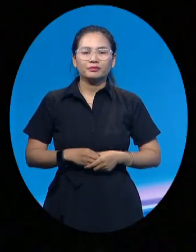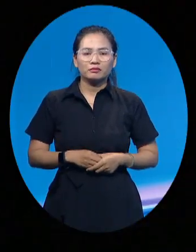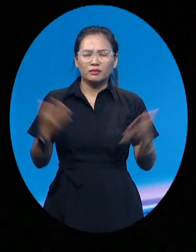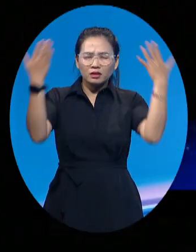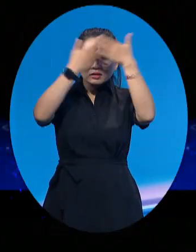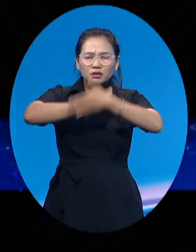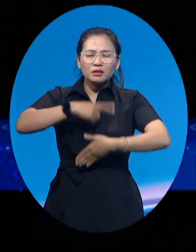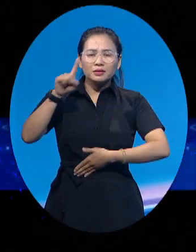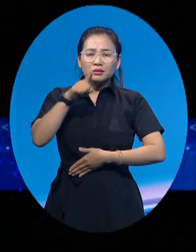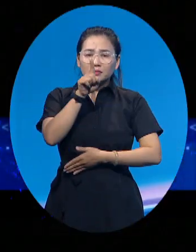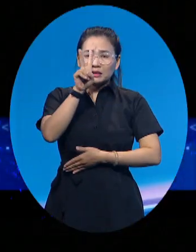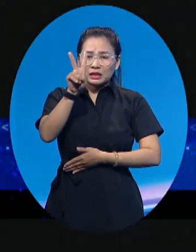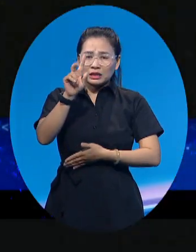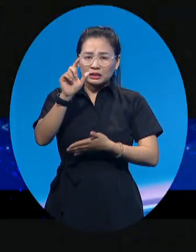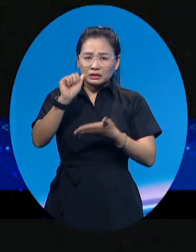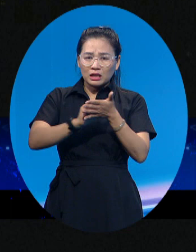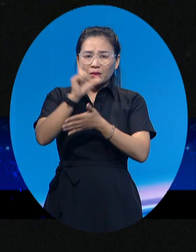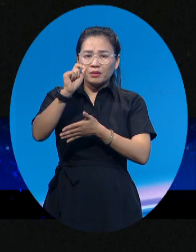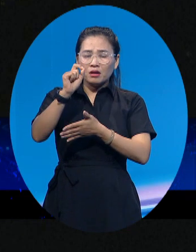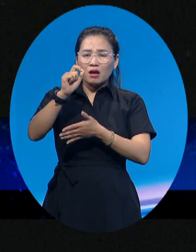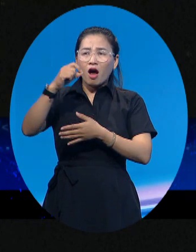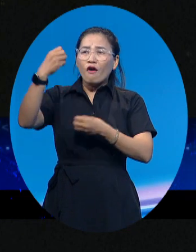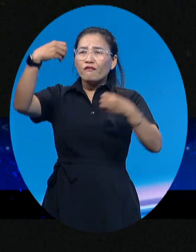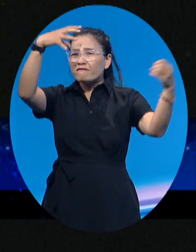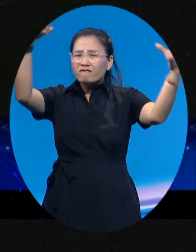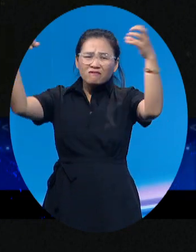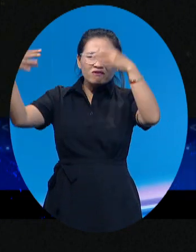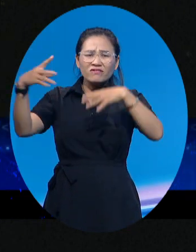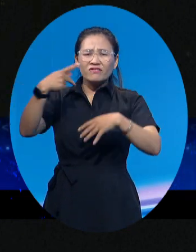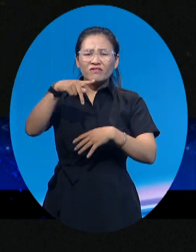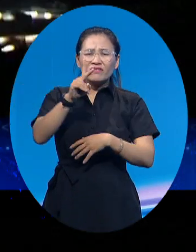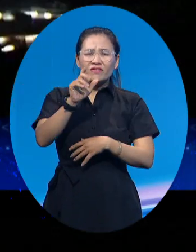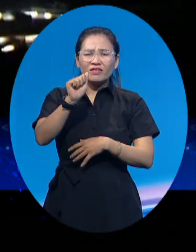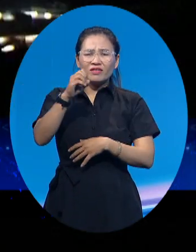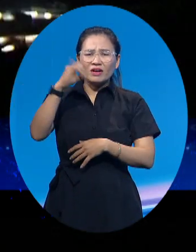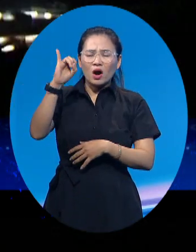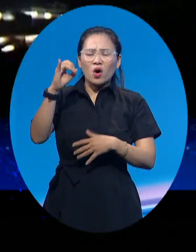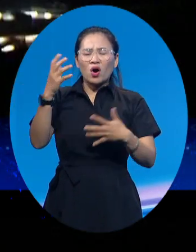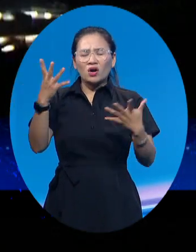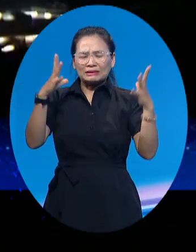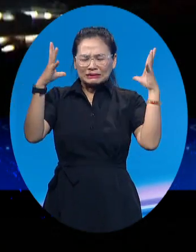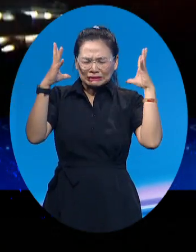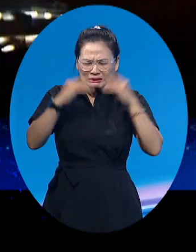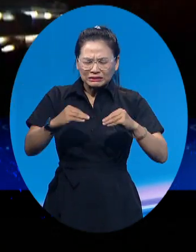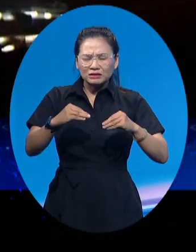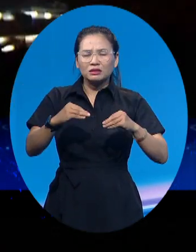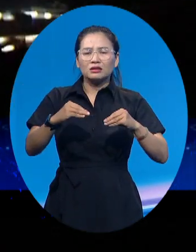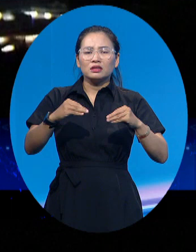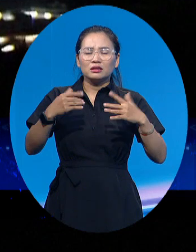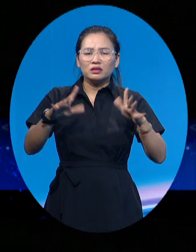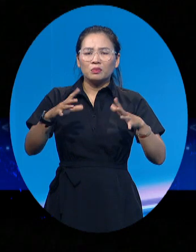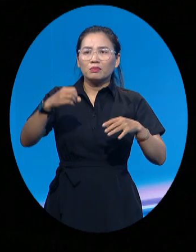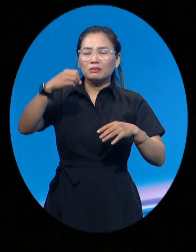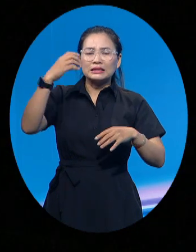Đêm 12 tháng 10, pháo sáng treo lơ lửng trên bầu trời đen tối ở Gaza khi lãnh thổ đang bị phong tỏa này trải qua đêm thứ hai không